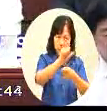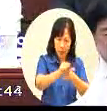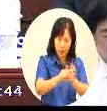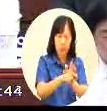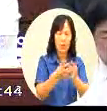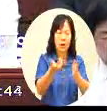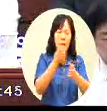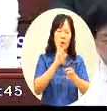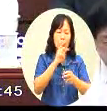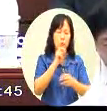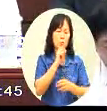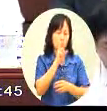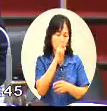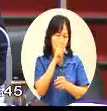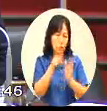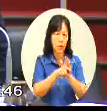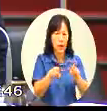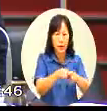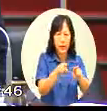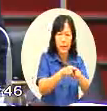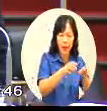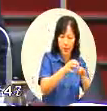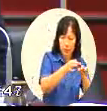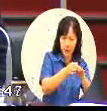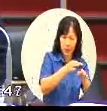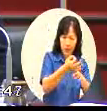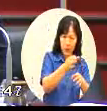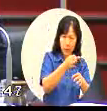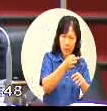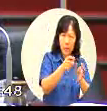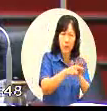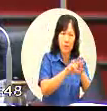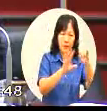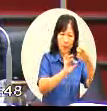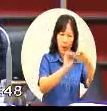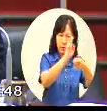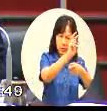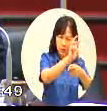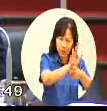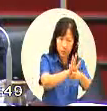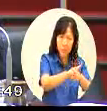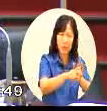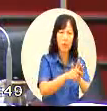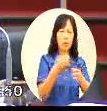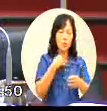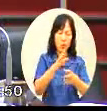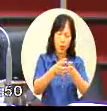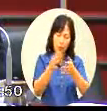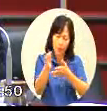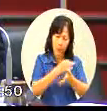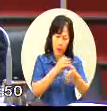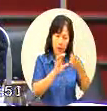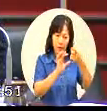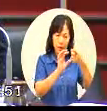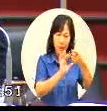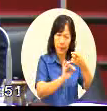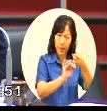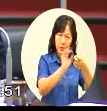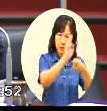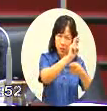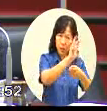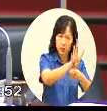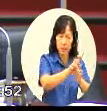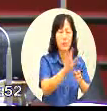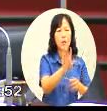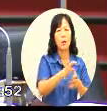了，公告地价是一般正常交易价格的24%，不是市价。一般正常交易价格不是市价。 OK， 那个